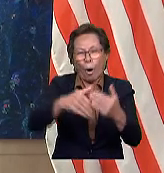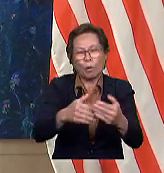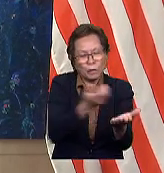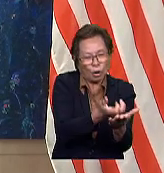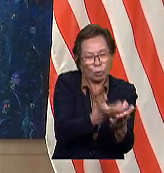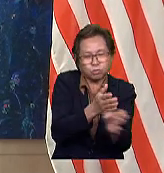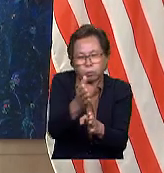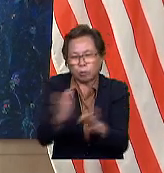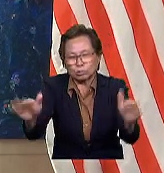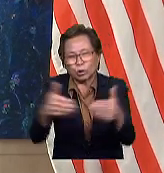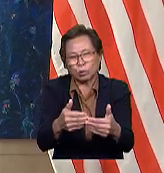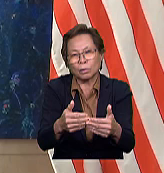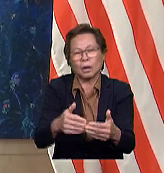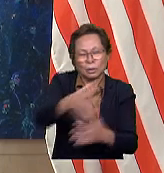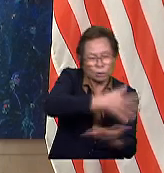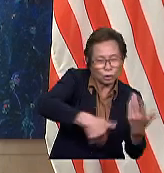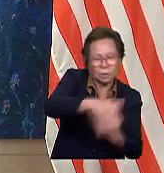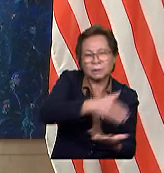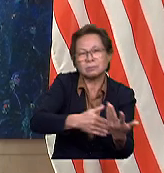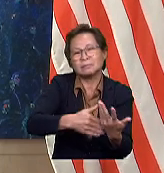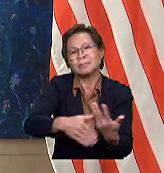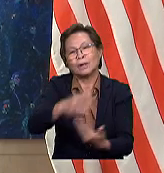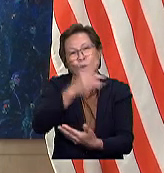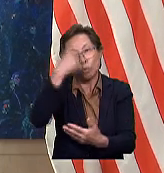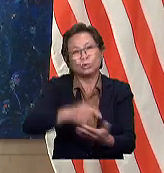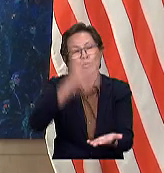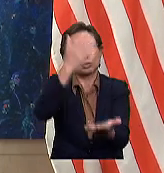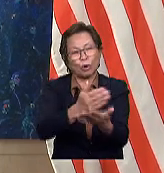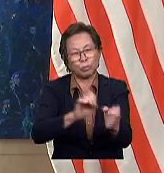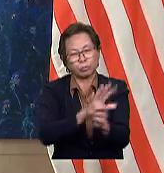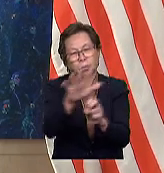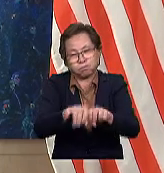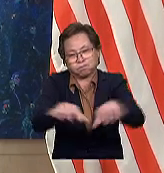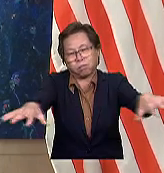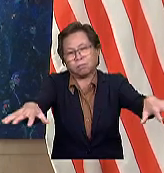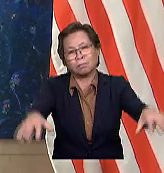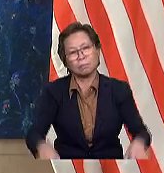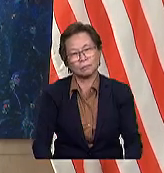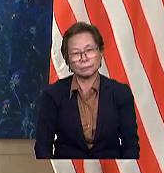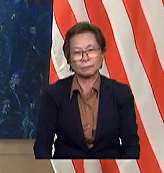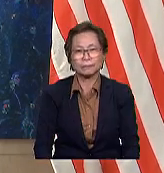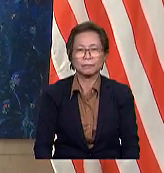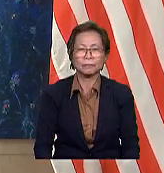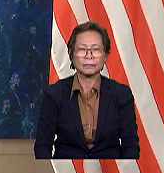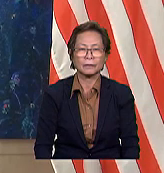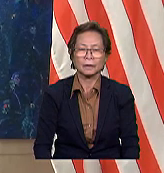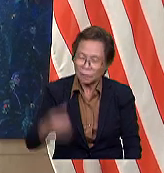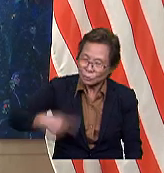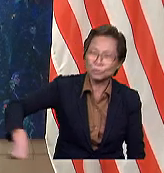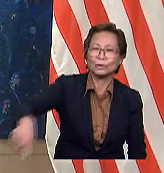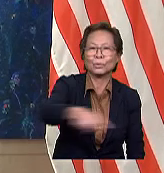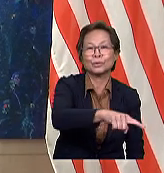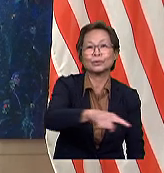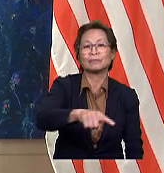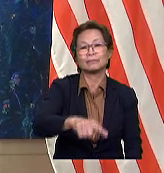pergerakan rakyat dan memutuskan rantaian jangkitan koobits mambas darah